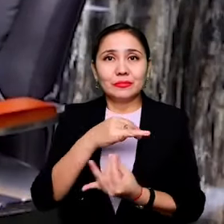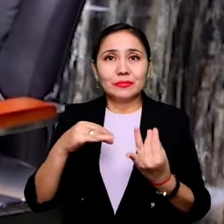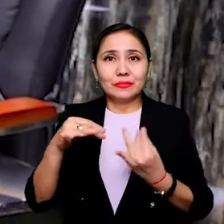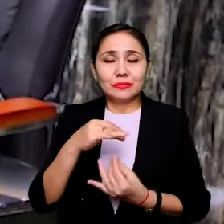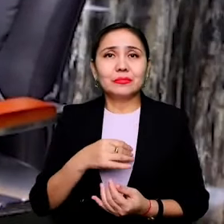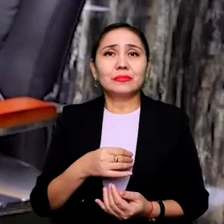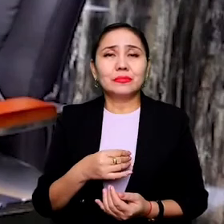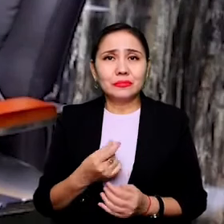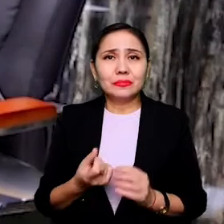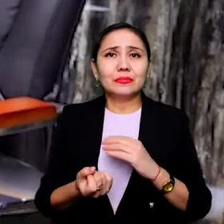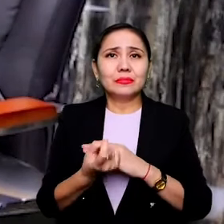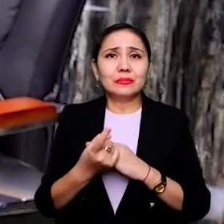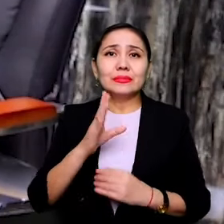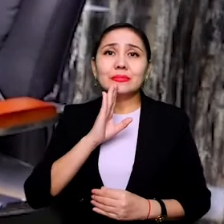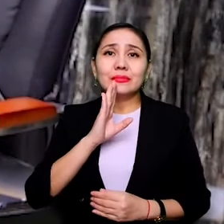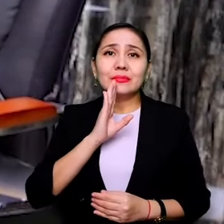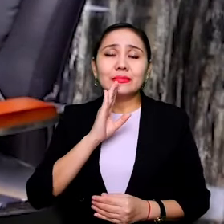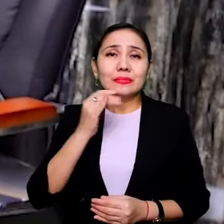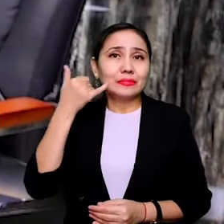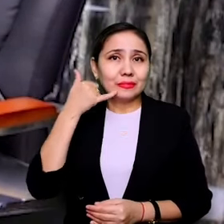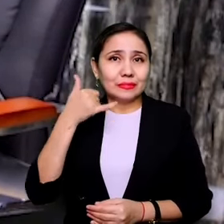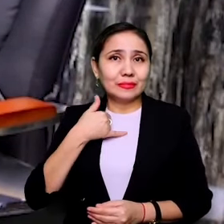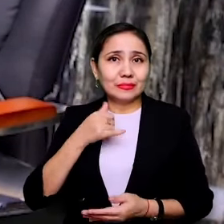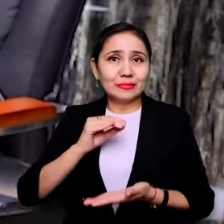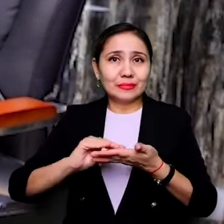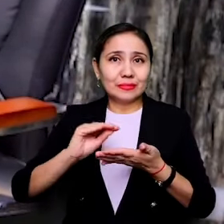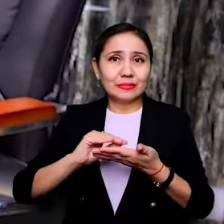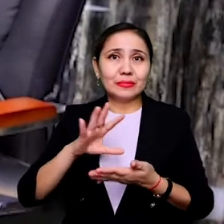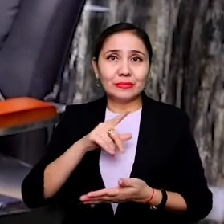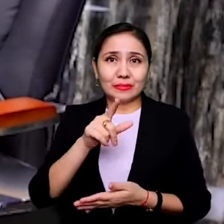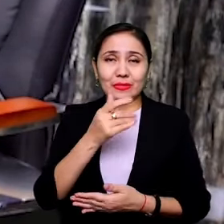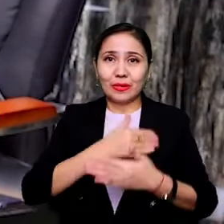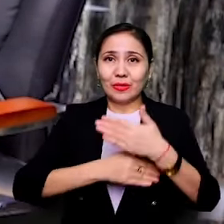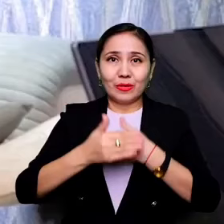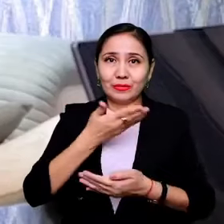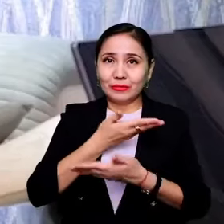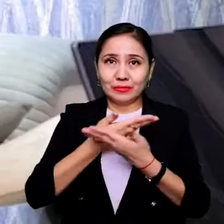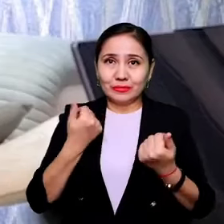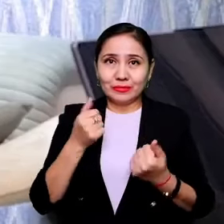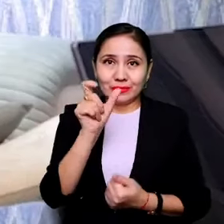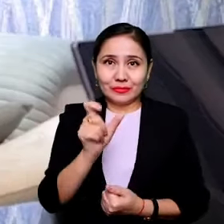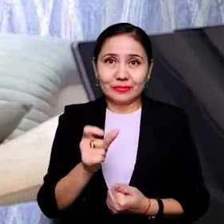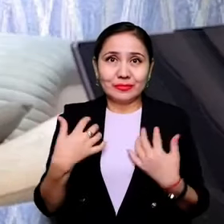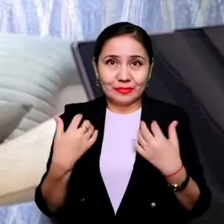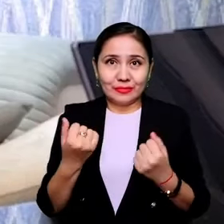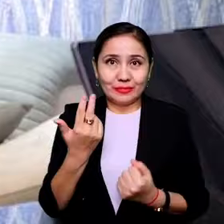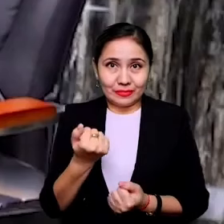Boya kotibam aytgan nogironligi yo'q nomzodsizmisiz?